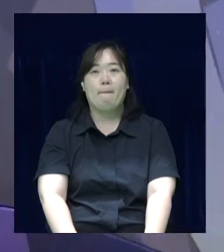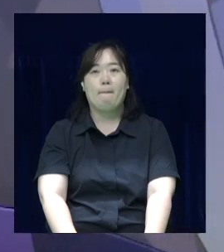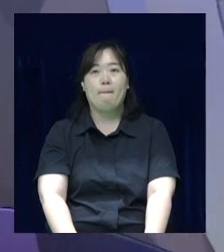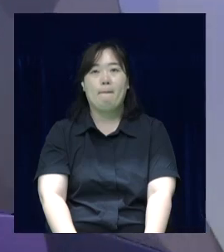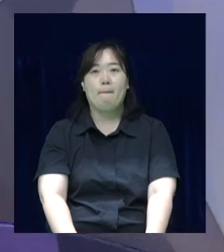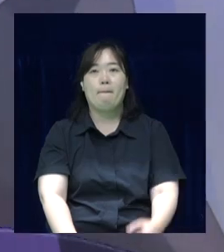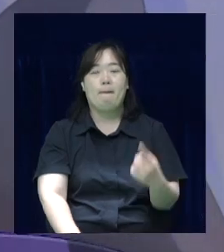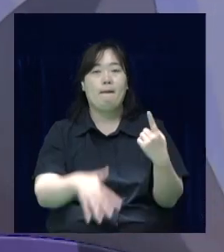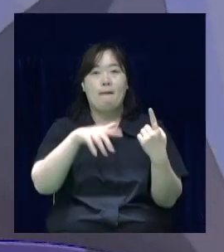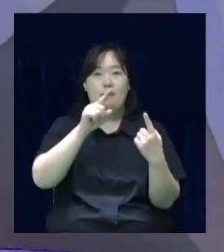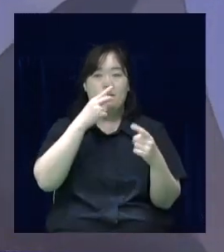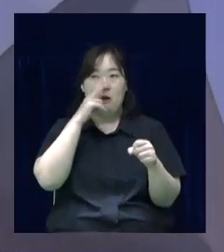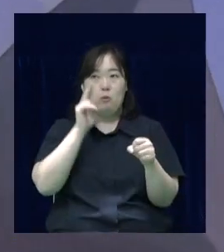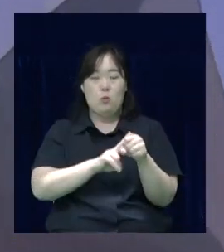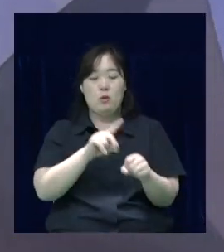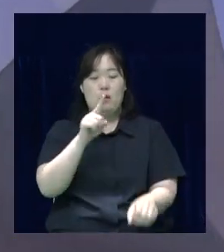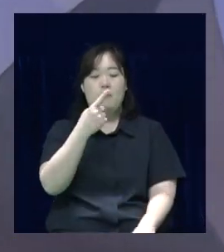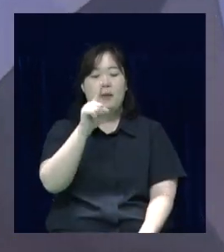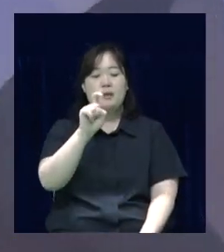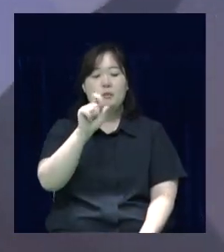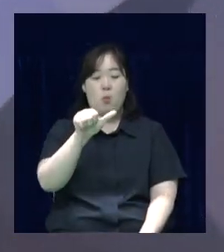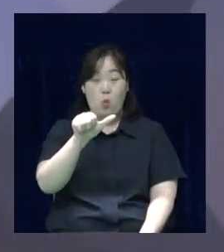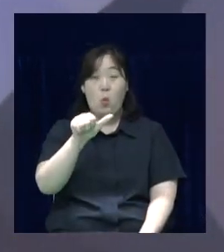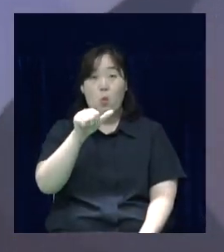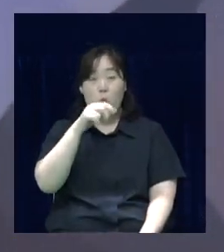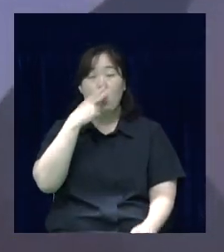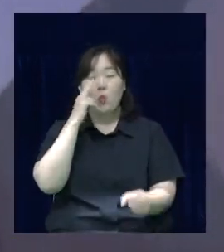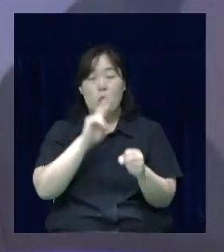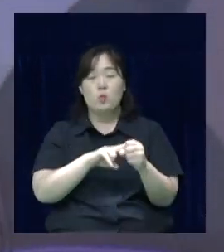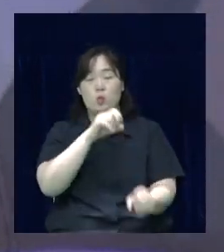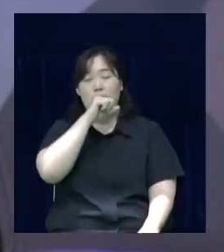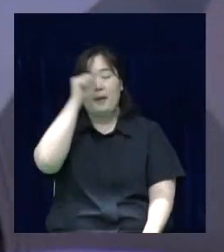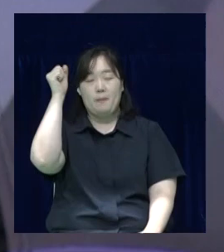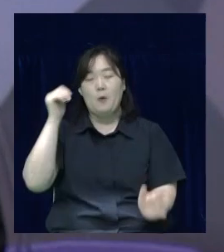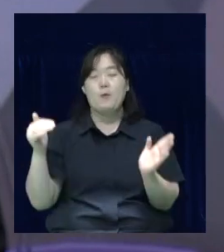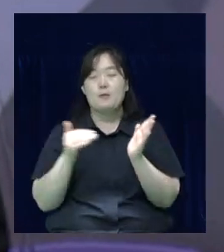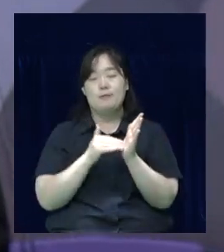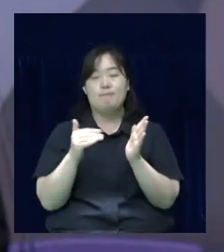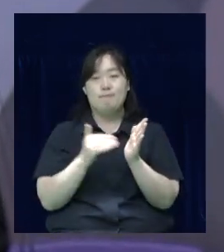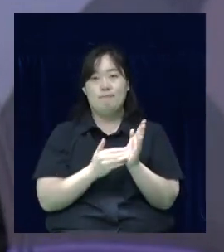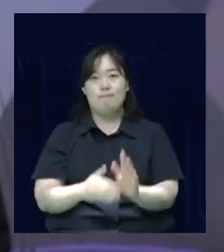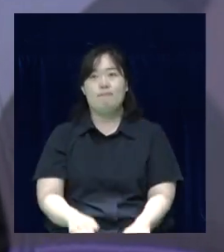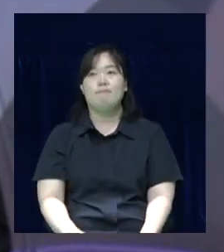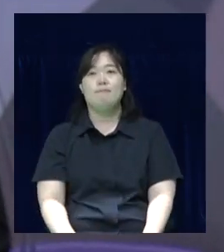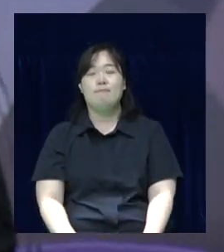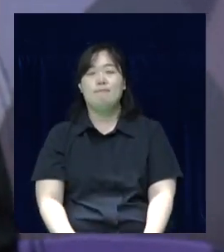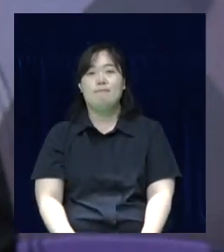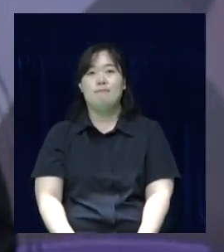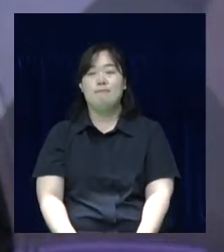앞서 1차 시도는 115kg 성공을 했었던 박정훈 선수였었고요.